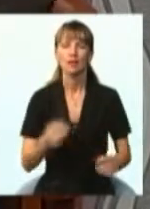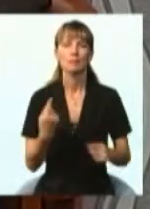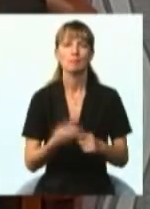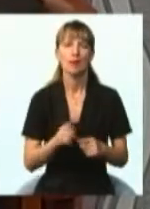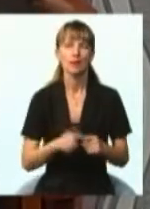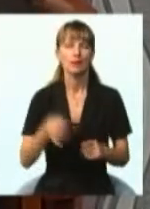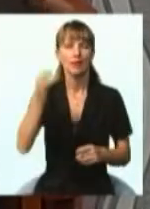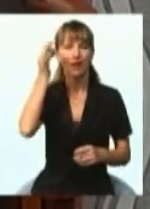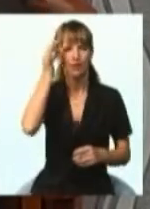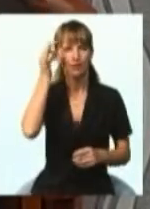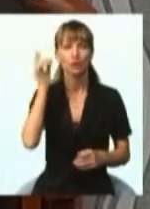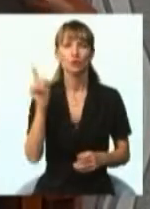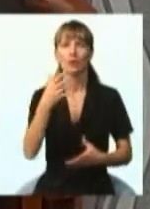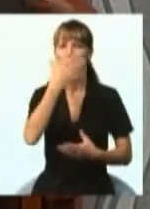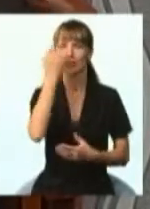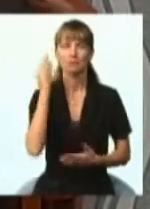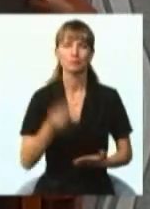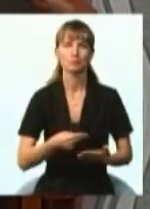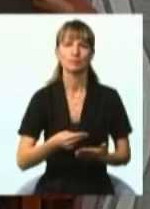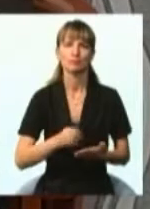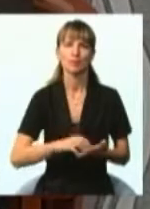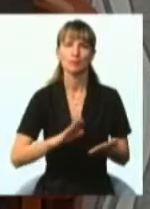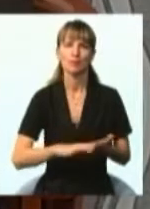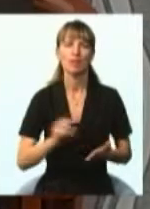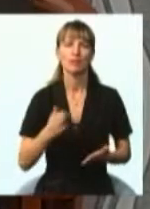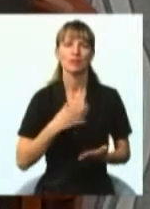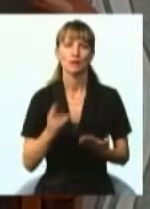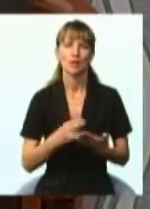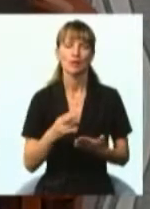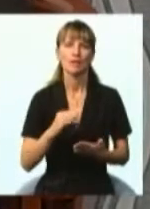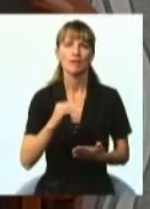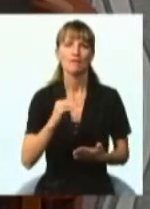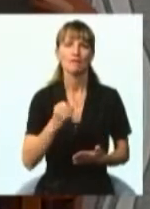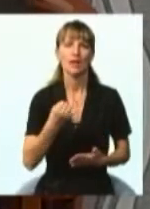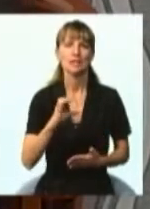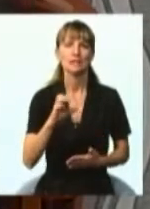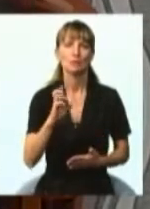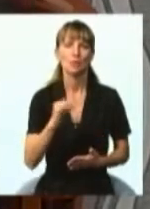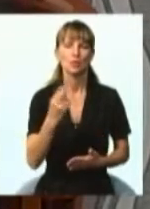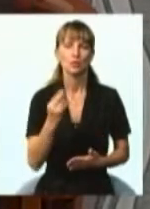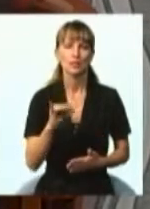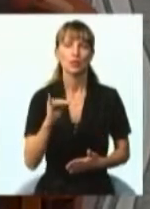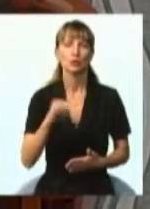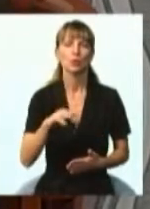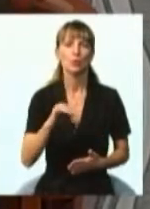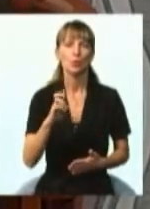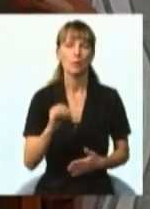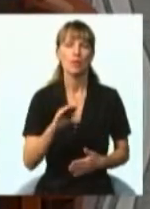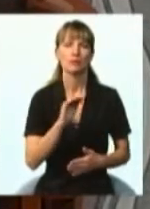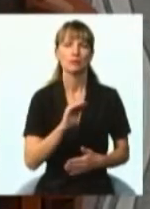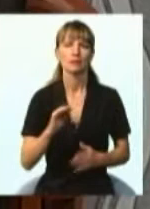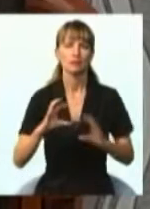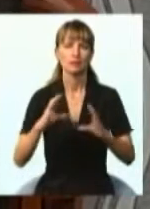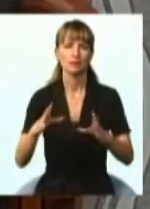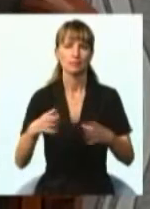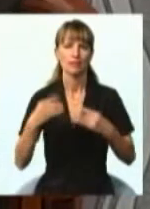Тож, нагадую вам, що не забувайте підписуватись на наші сторінки у Фейсбуці та Ютубі під назвою «Дитячий світ» на Суспільному телебаченні Запоріжжя.